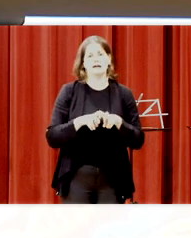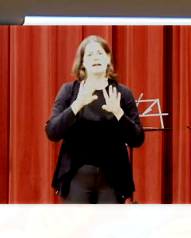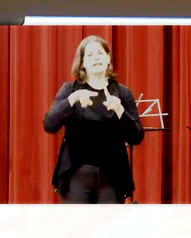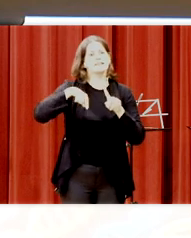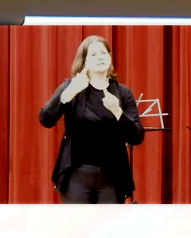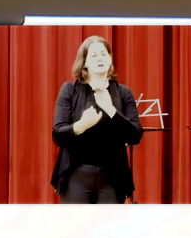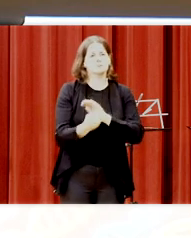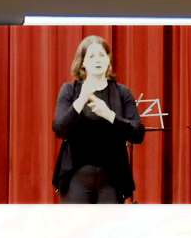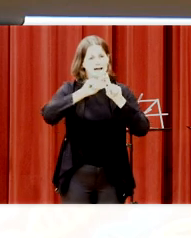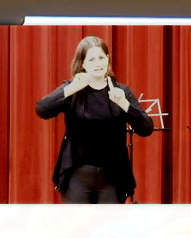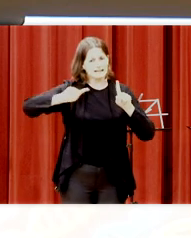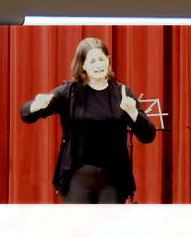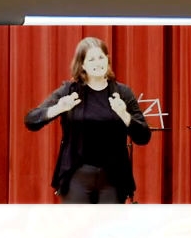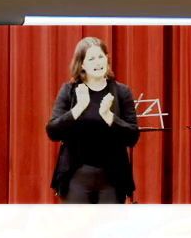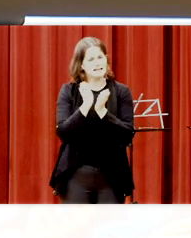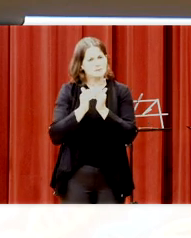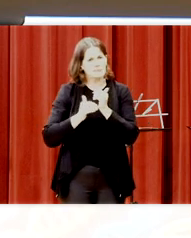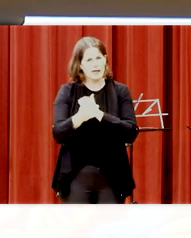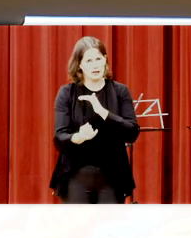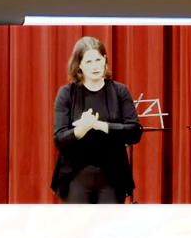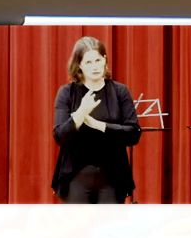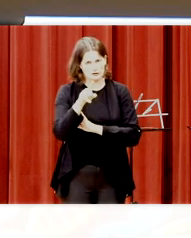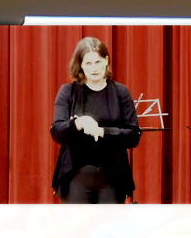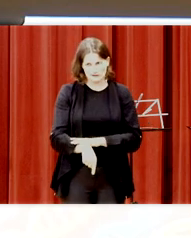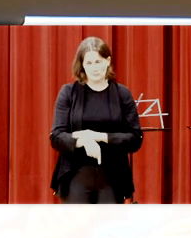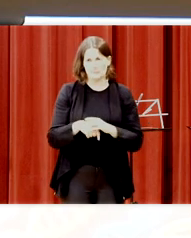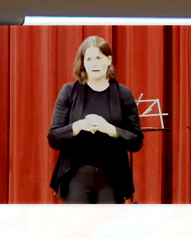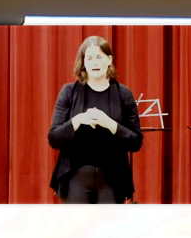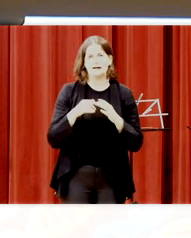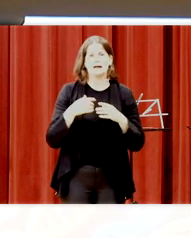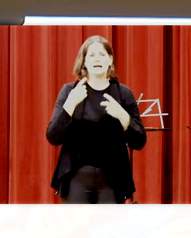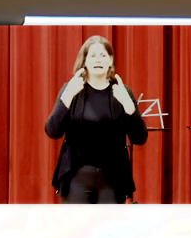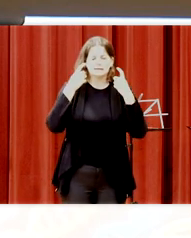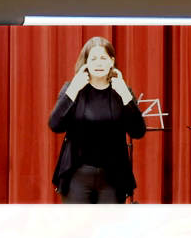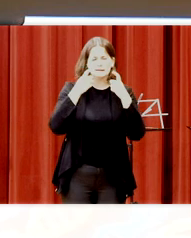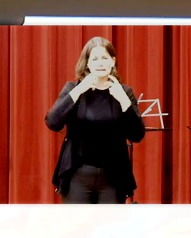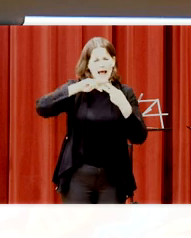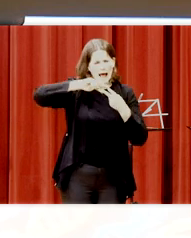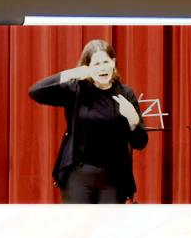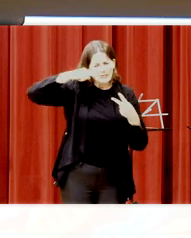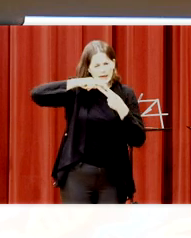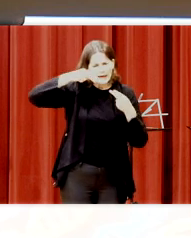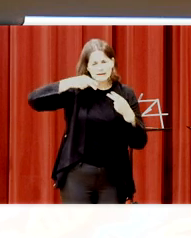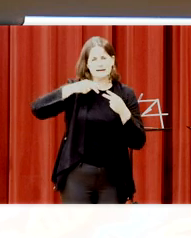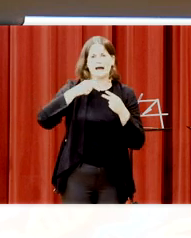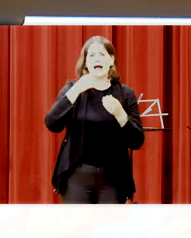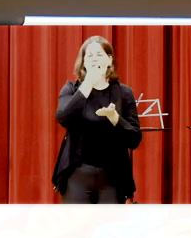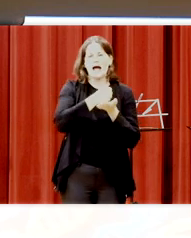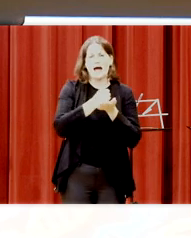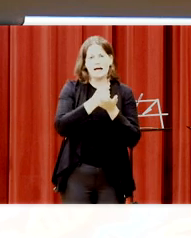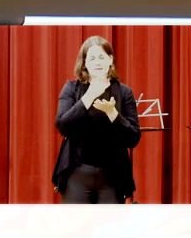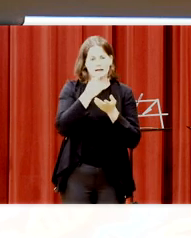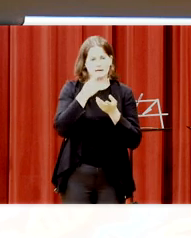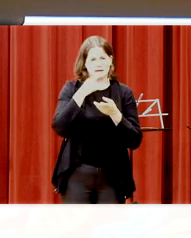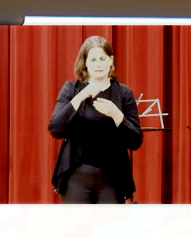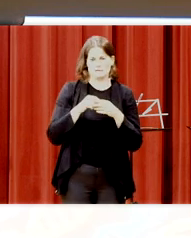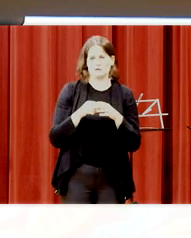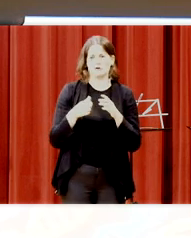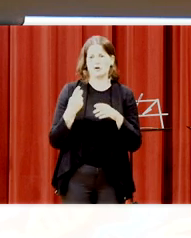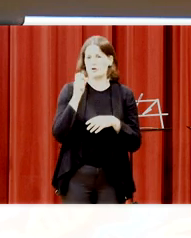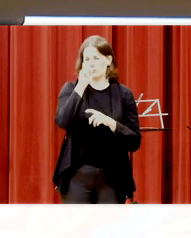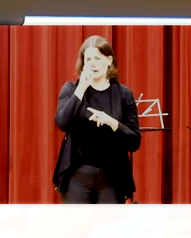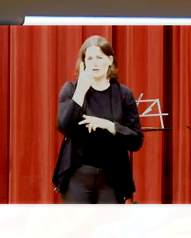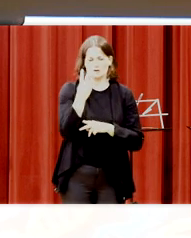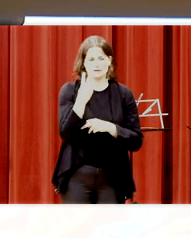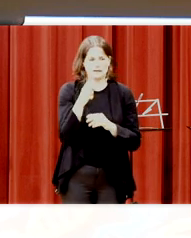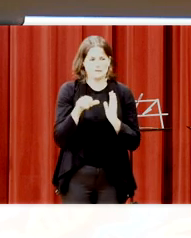mida. Jo que he viscut 2 anys molt de prop el càncer, hi ha molta intel·ligència artificial al darrere, que està, algunes coses estan funcionant i altres estaran a punt